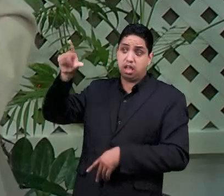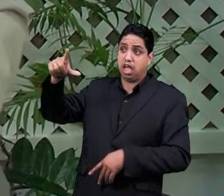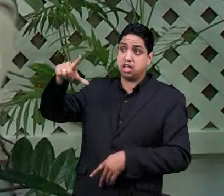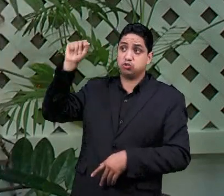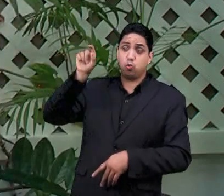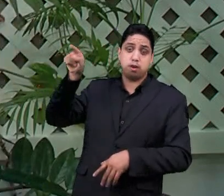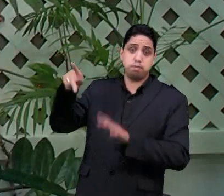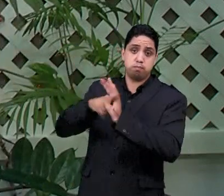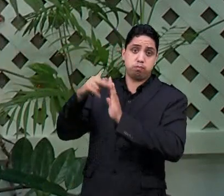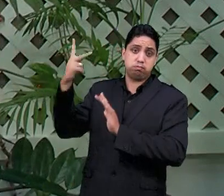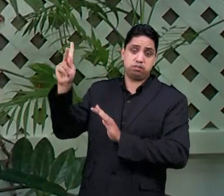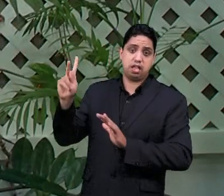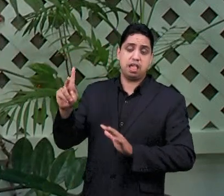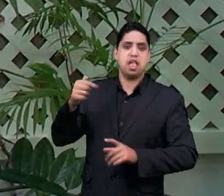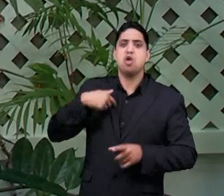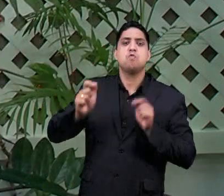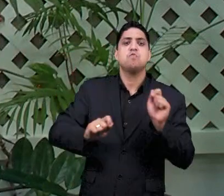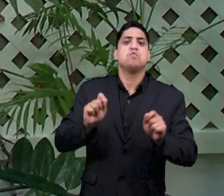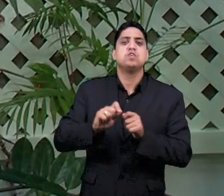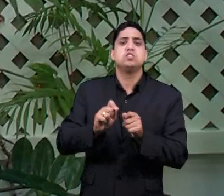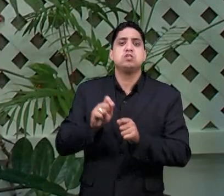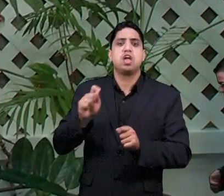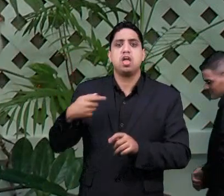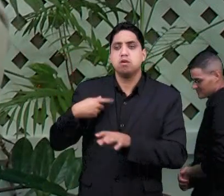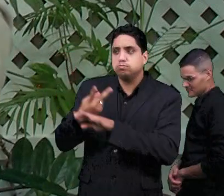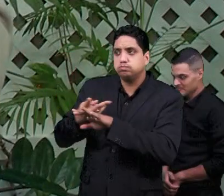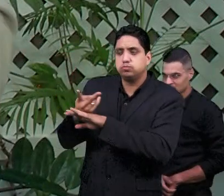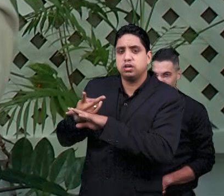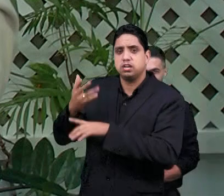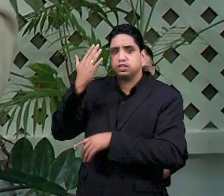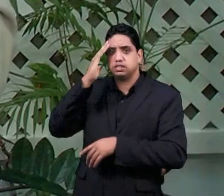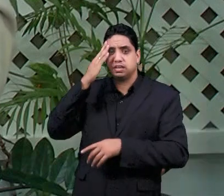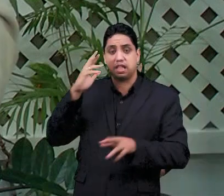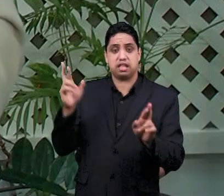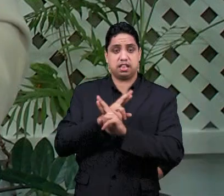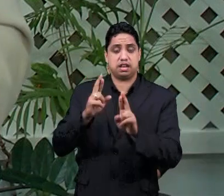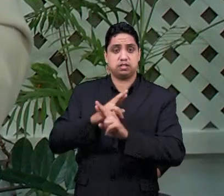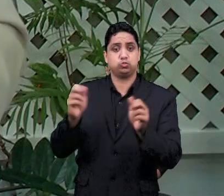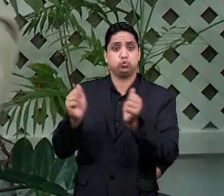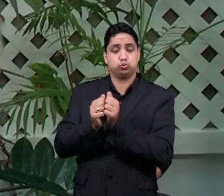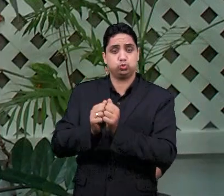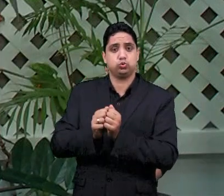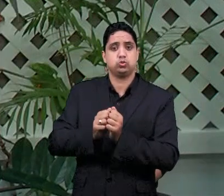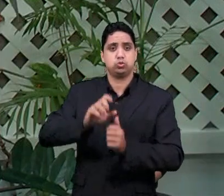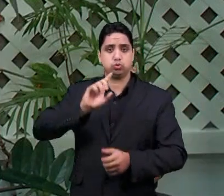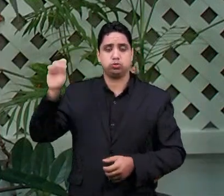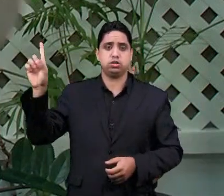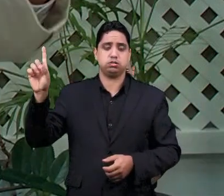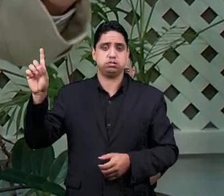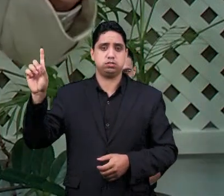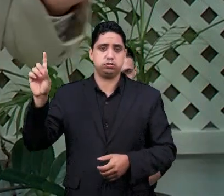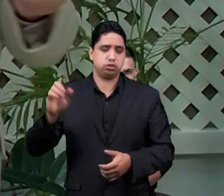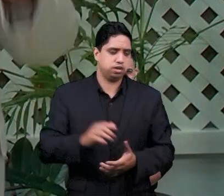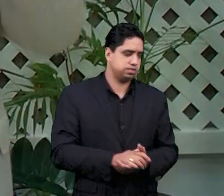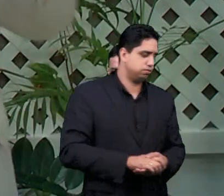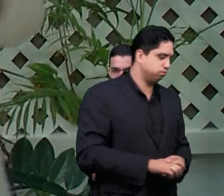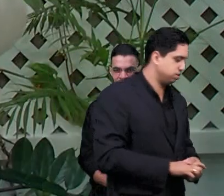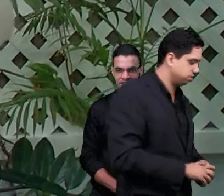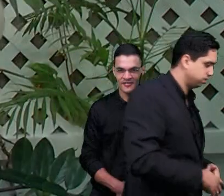appartient. Ce que l'homme doit faire, c'est de chercher cette compréhension, cette relation avec Dieu.